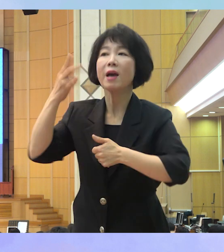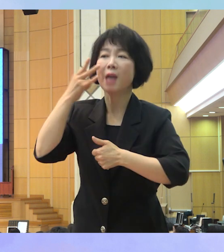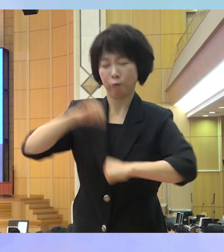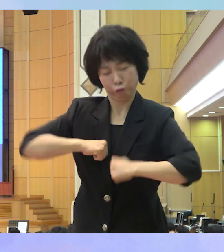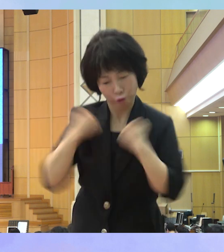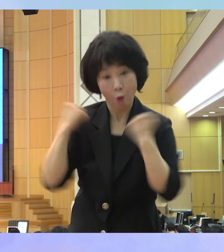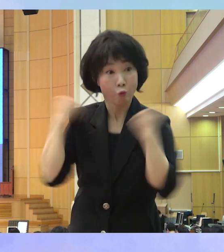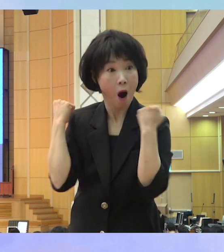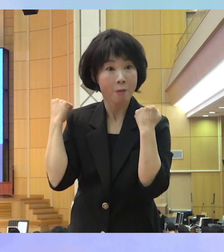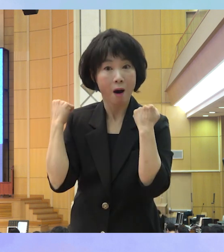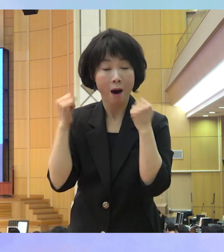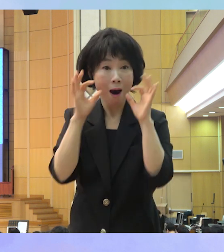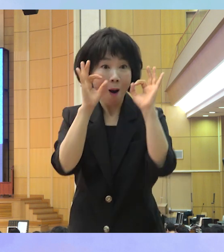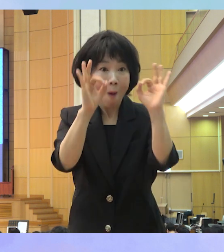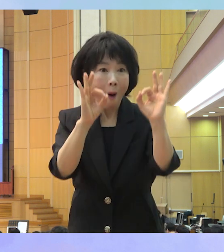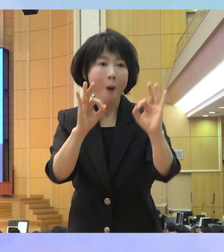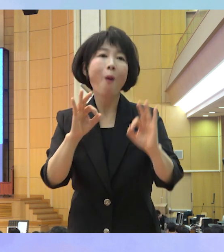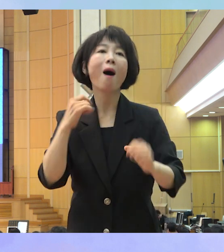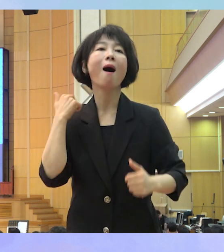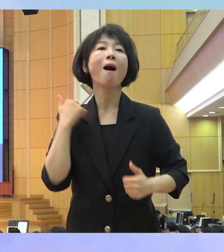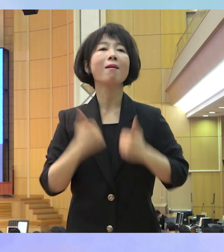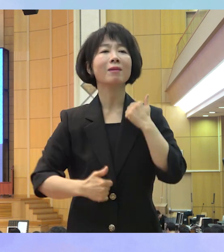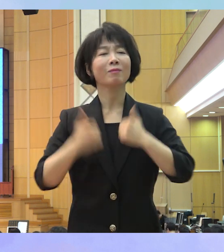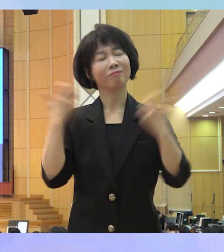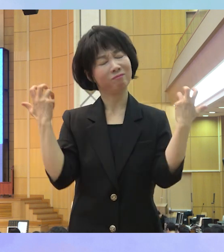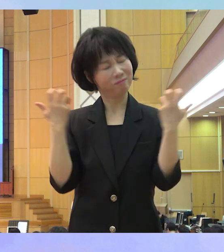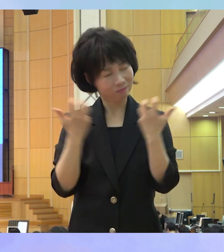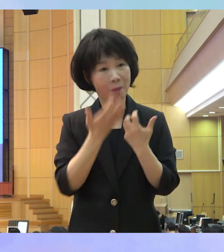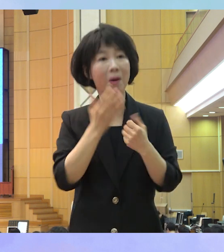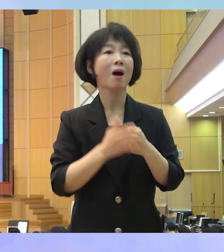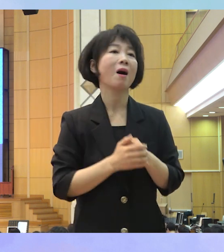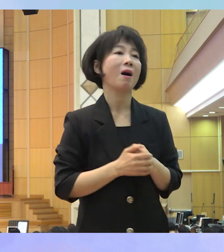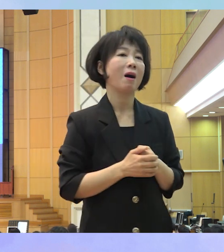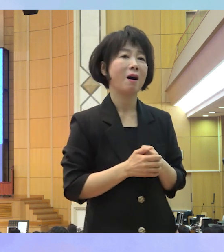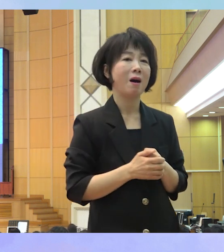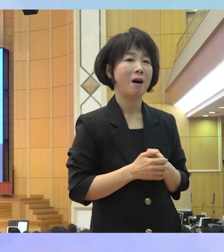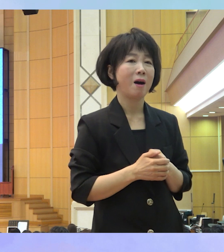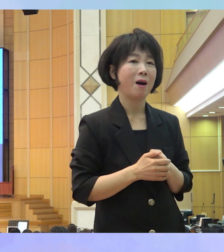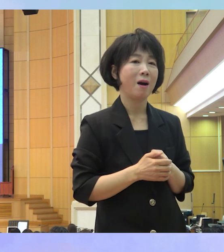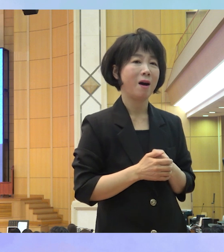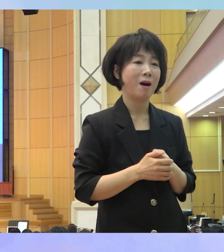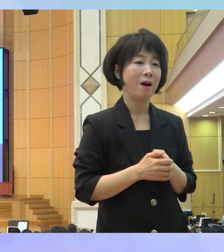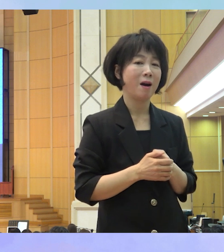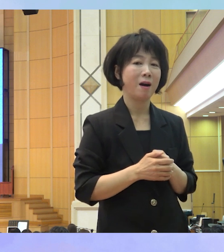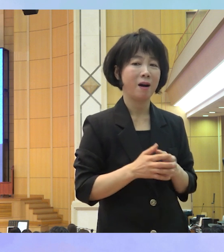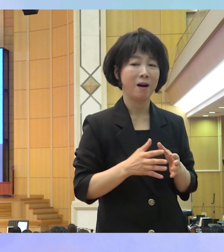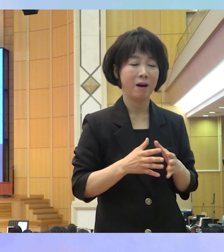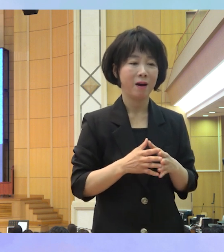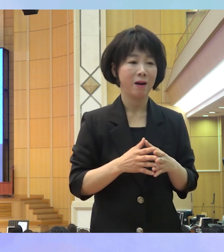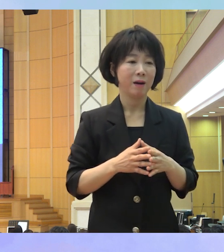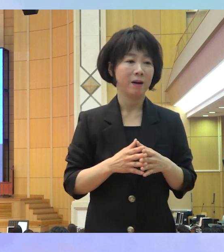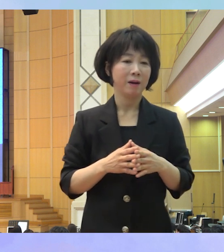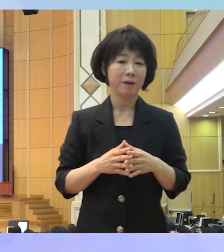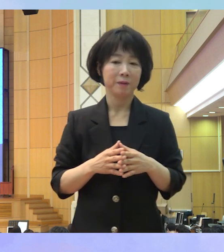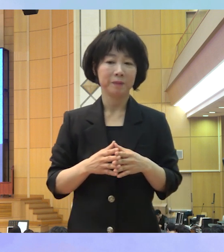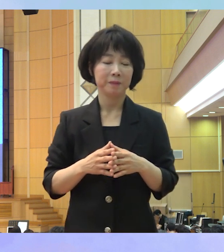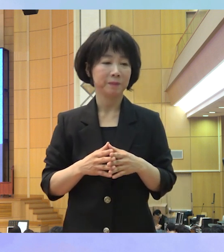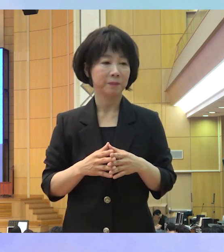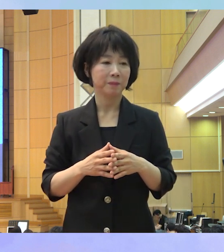거예요. 그러니까 성경은 뭐 이거 오늘 찾으려면요 부흥성에 해야